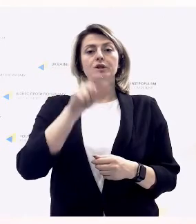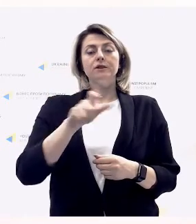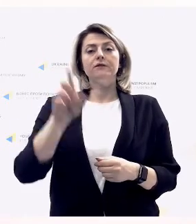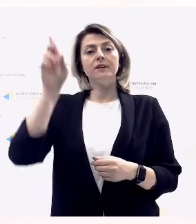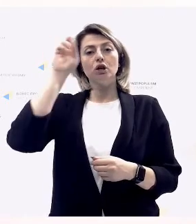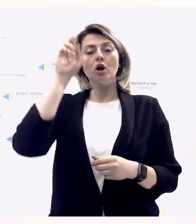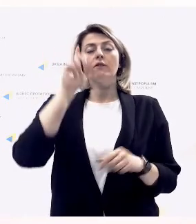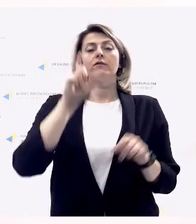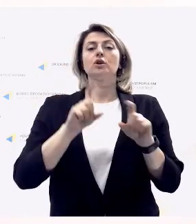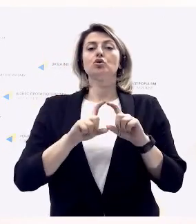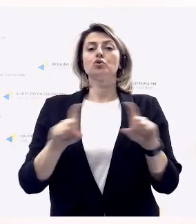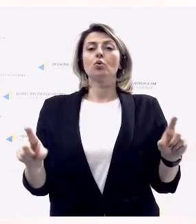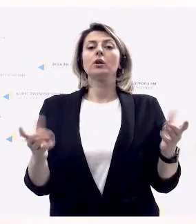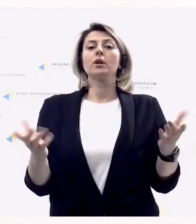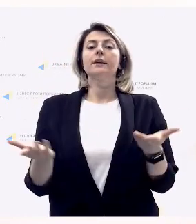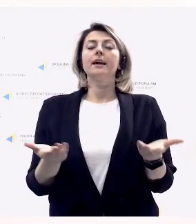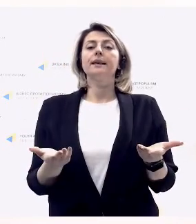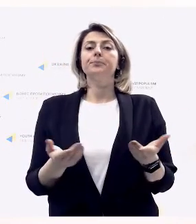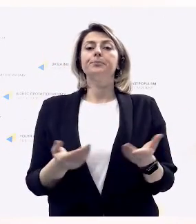державних школах, які